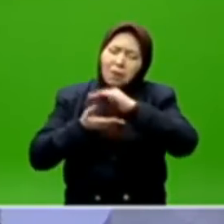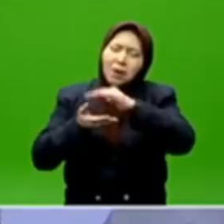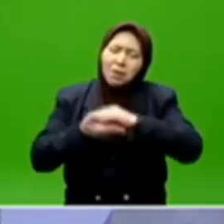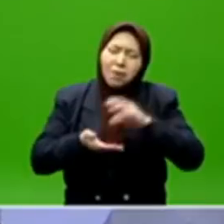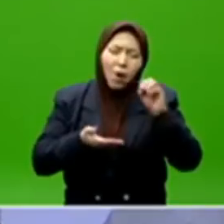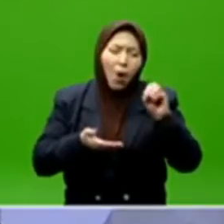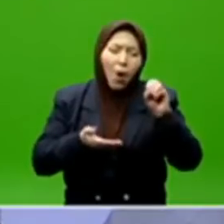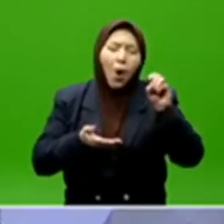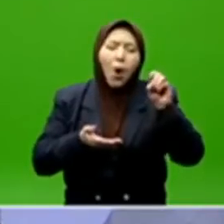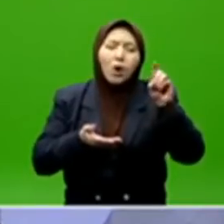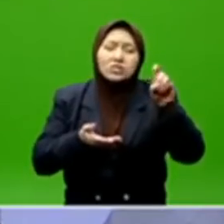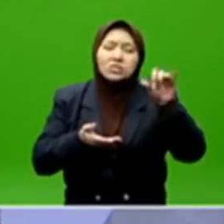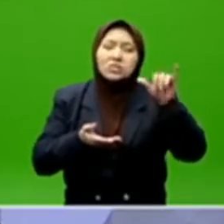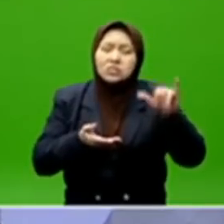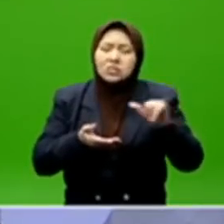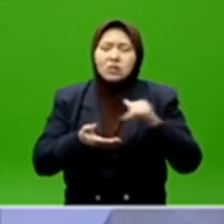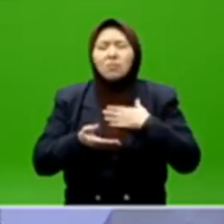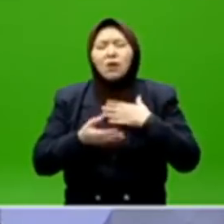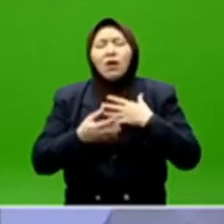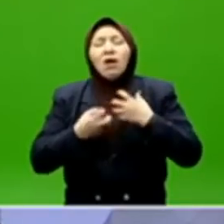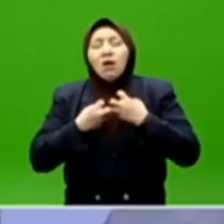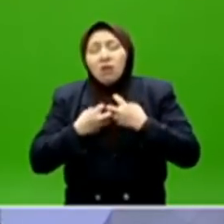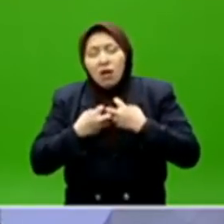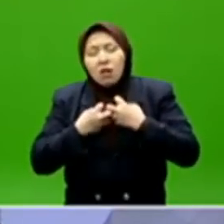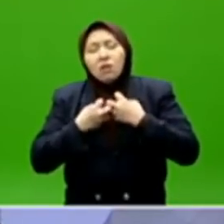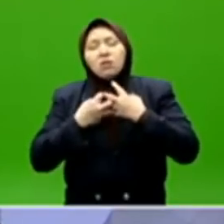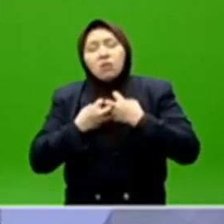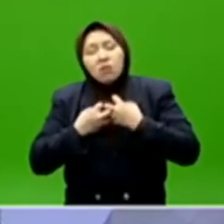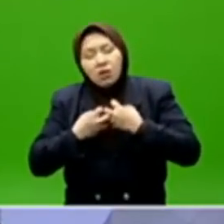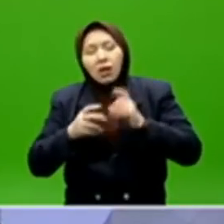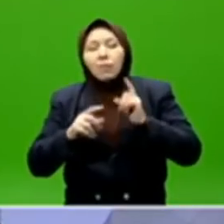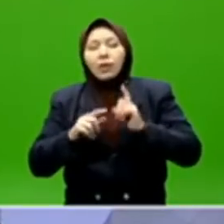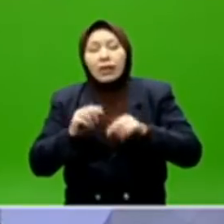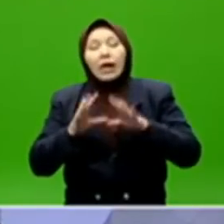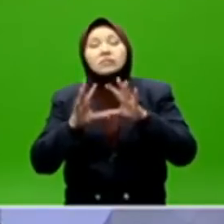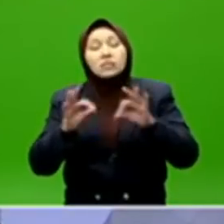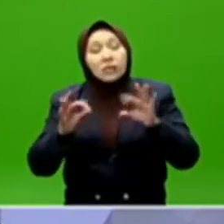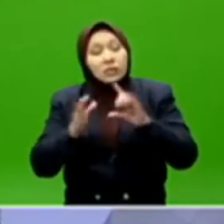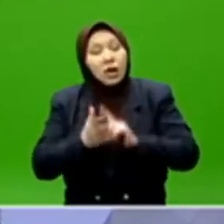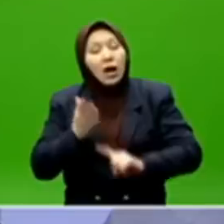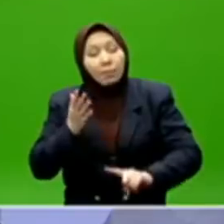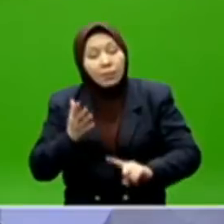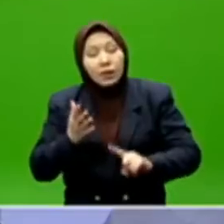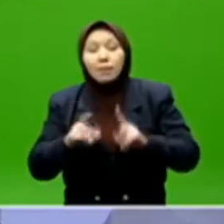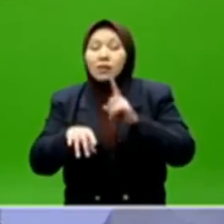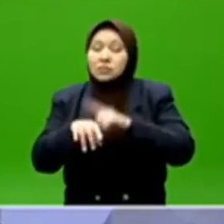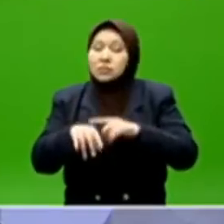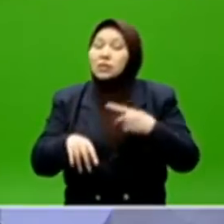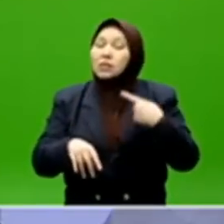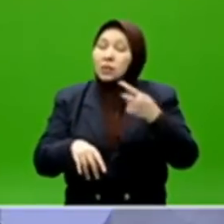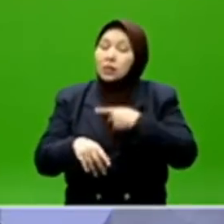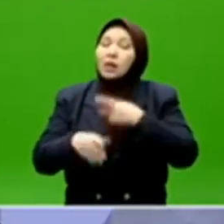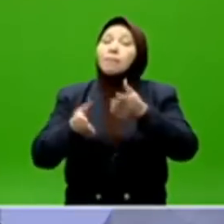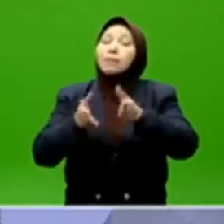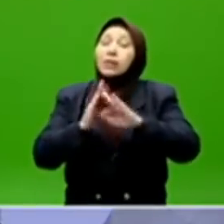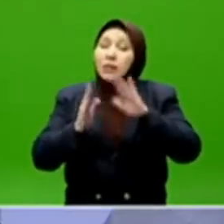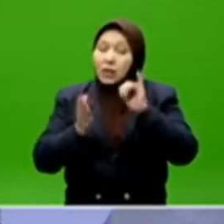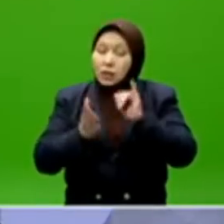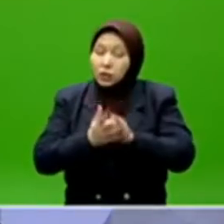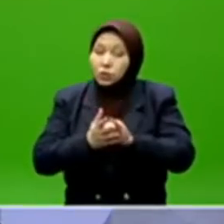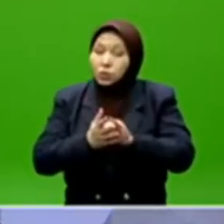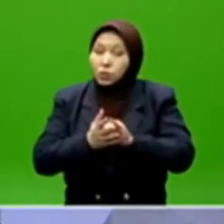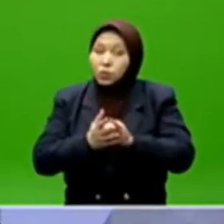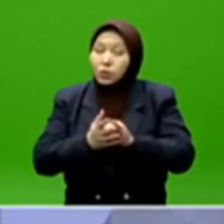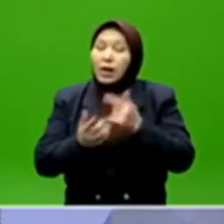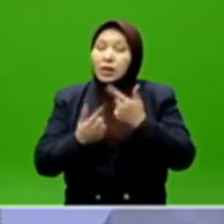oksigen cukup, ya Allah, sesak nafas, ya Allah. Nak ceritanya apa? Nak ceritanya ketika kita minta itu daripada mulut,